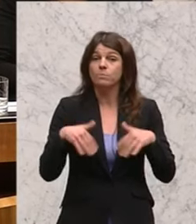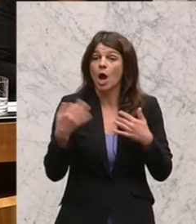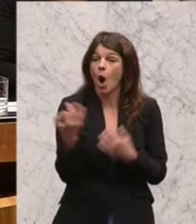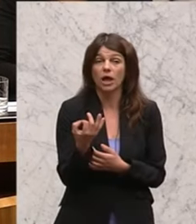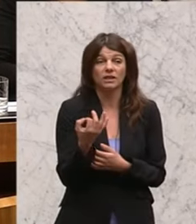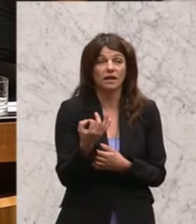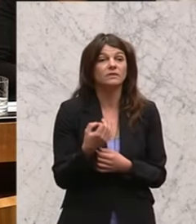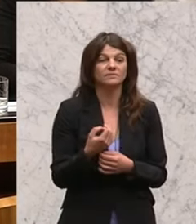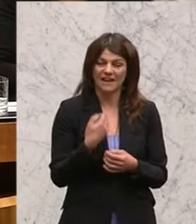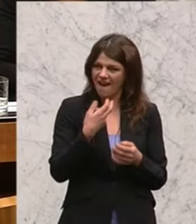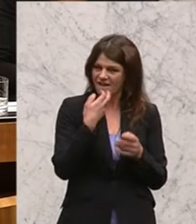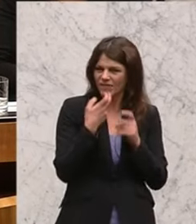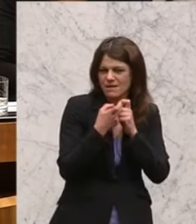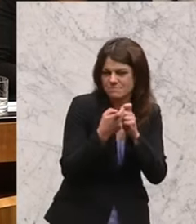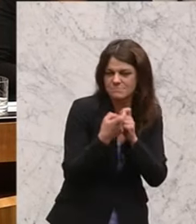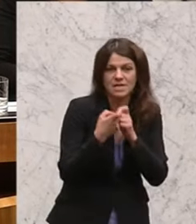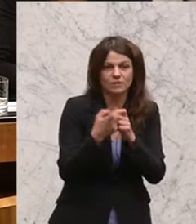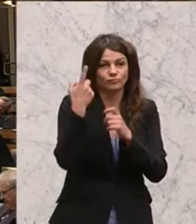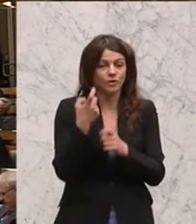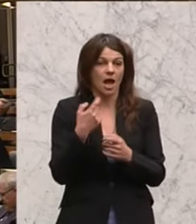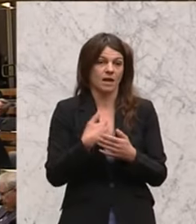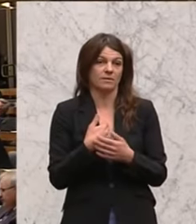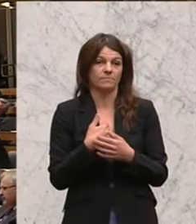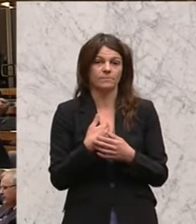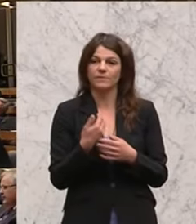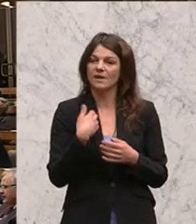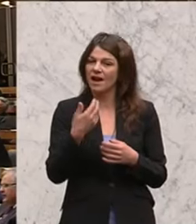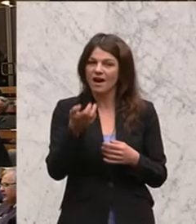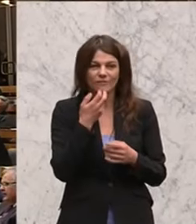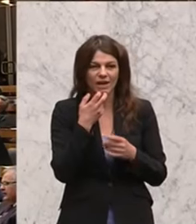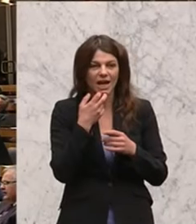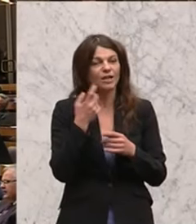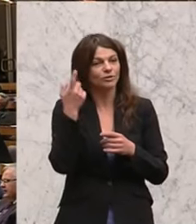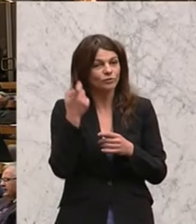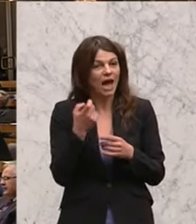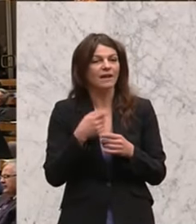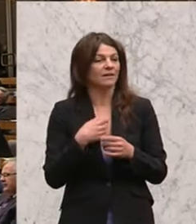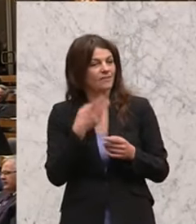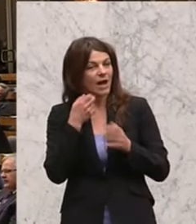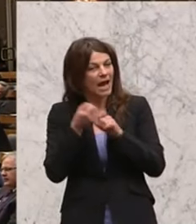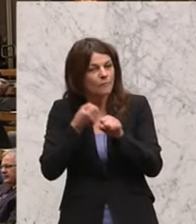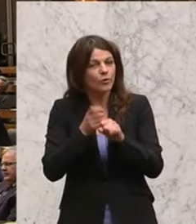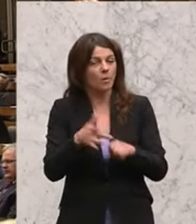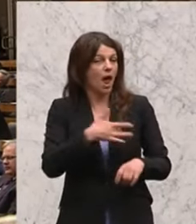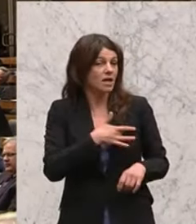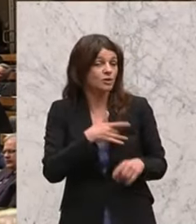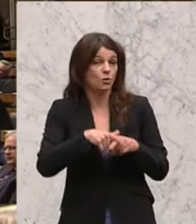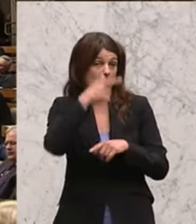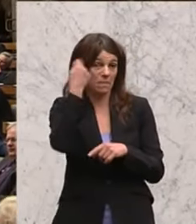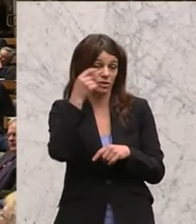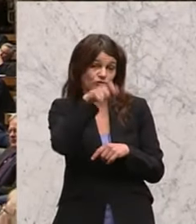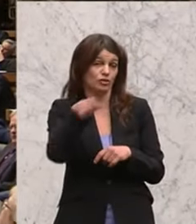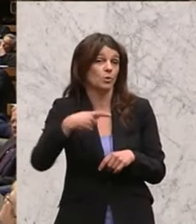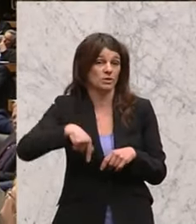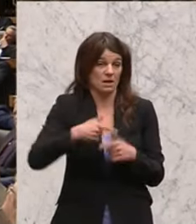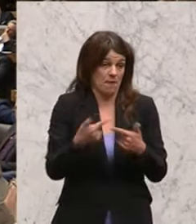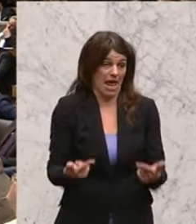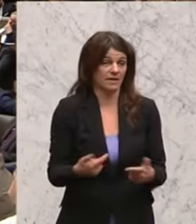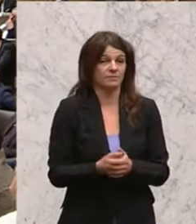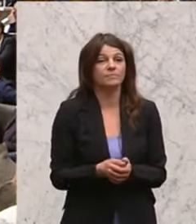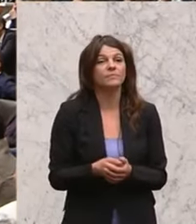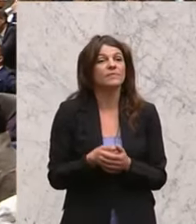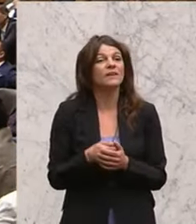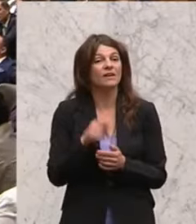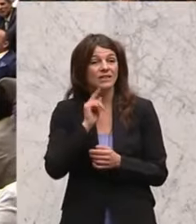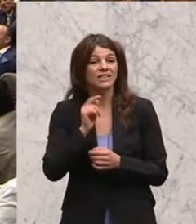der Countdown um diese Auseinandersetzung, läuft der Countdown um die Herzen und Menschen in unserem Land. Fritz Stern, der Historiker,